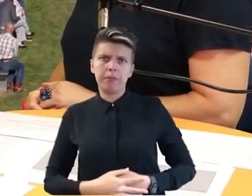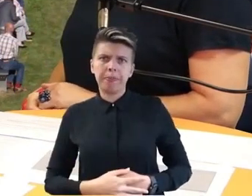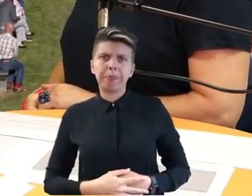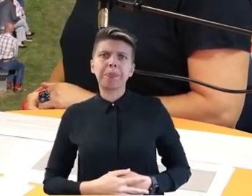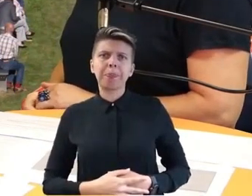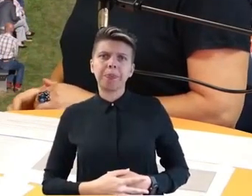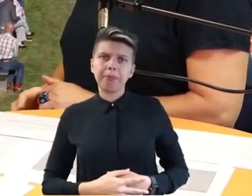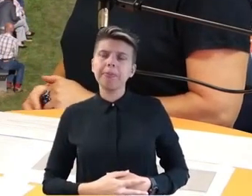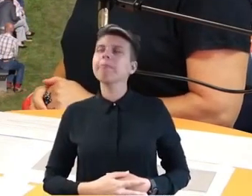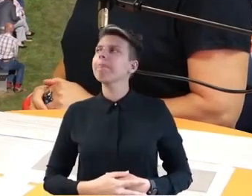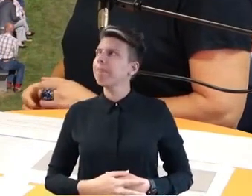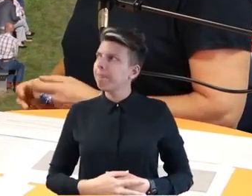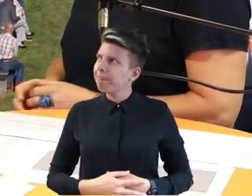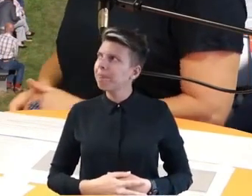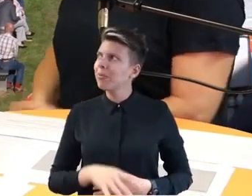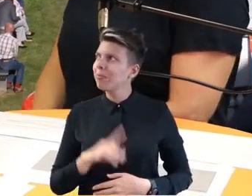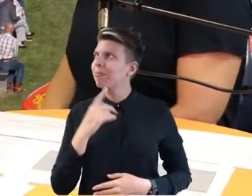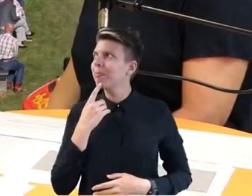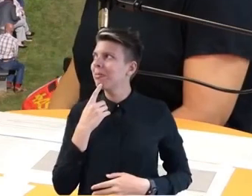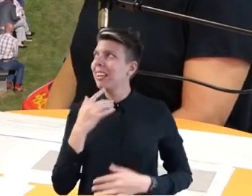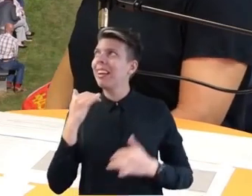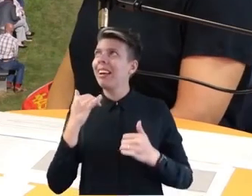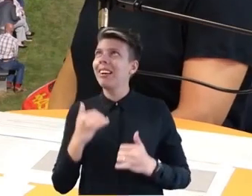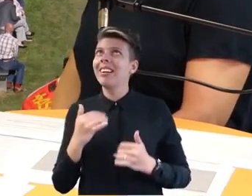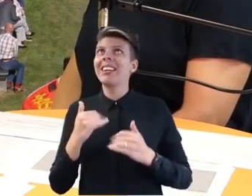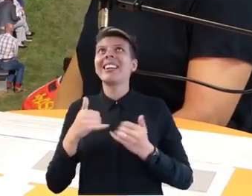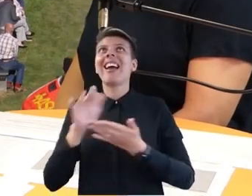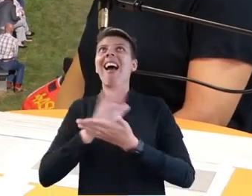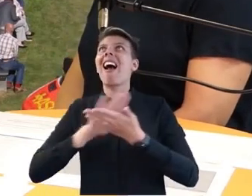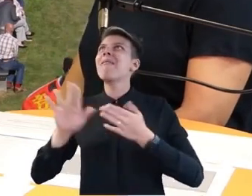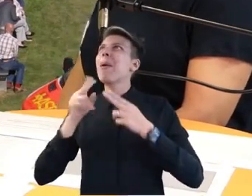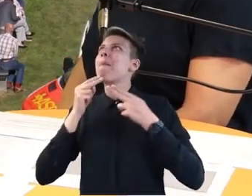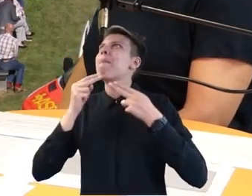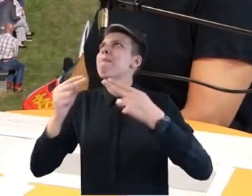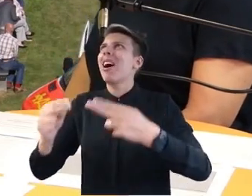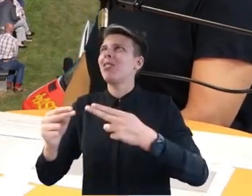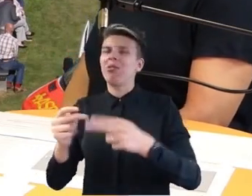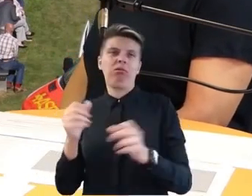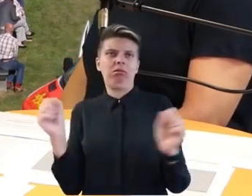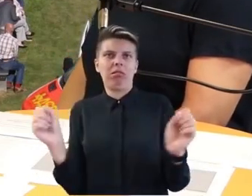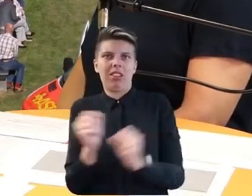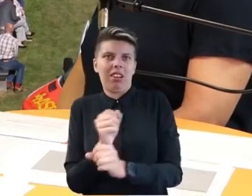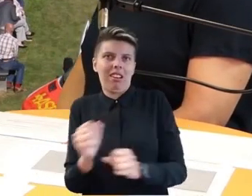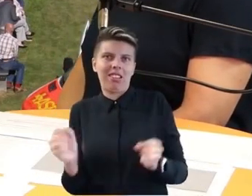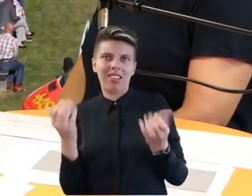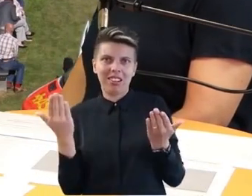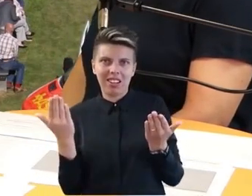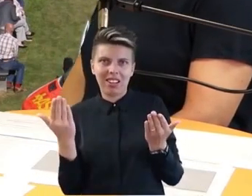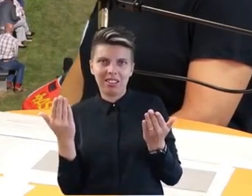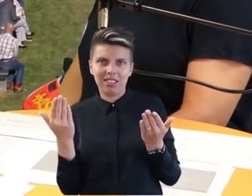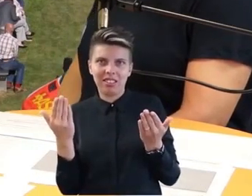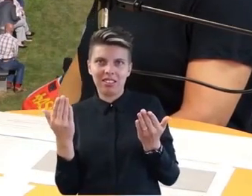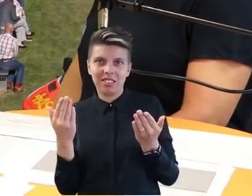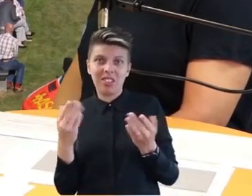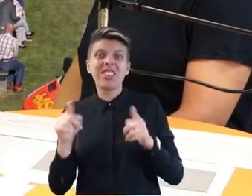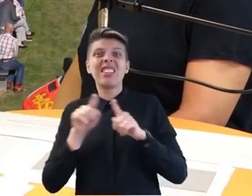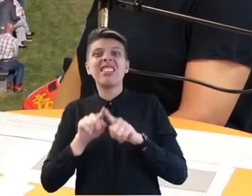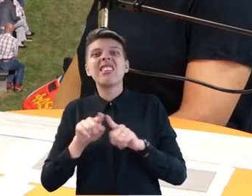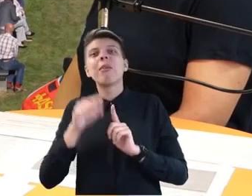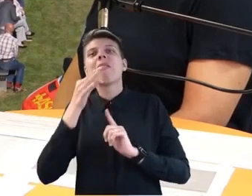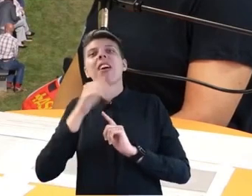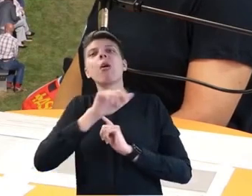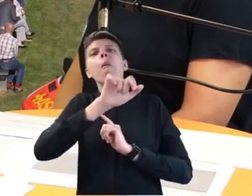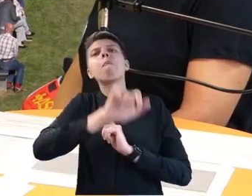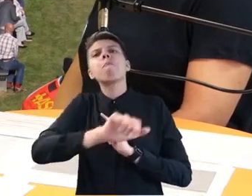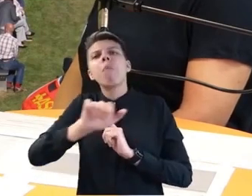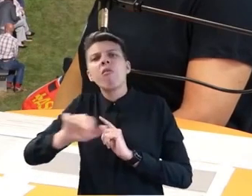ja das lässt sich pauschal ganz schlecht beantworten so ähnlich wie die frage danach wer ist denn überhaupt die bevölkerung